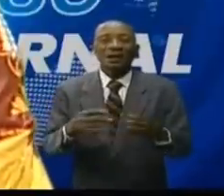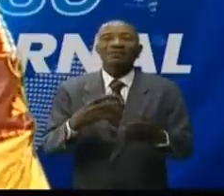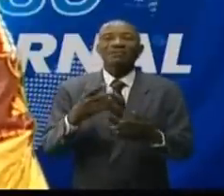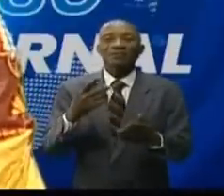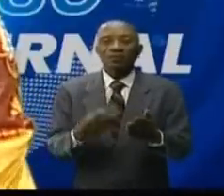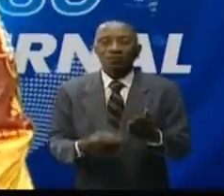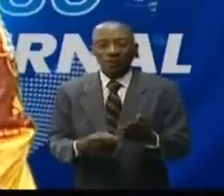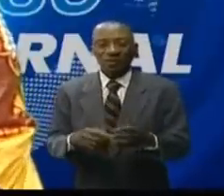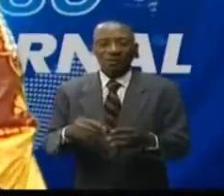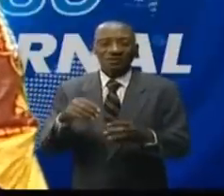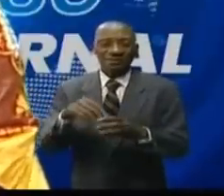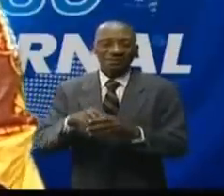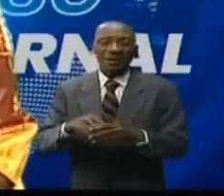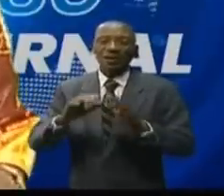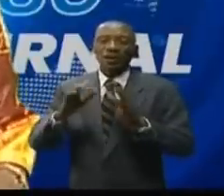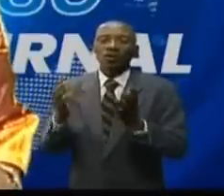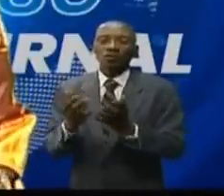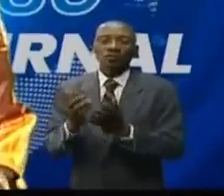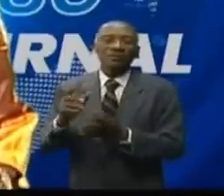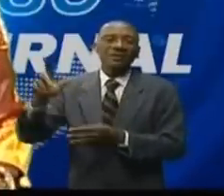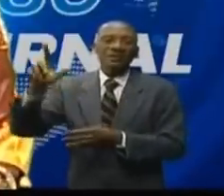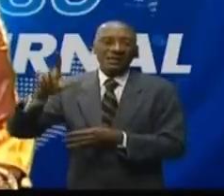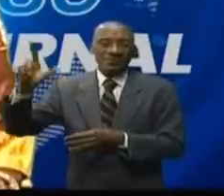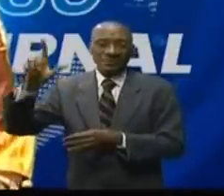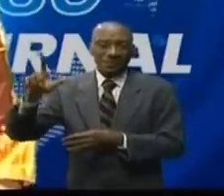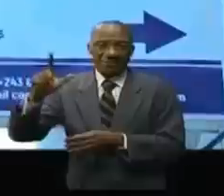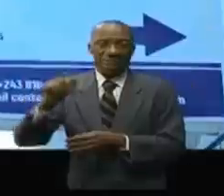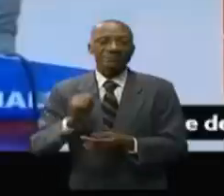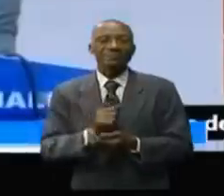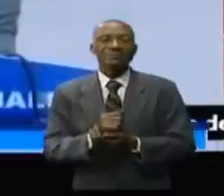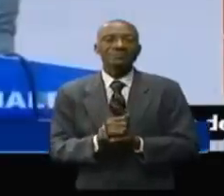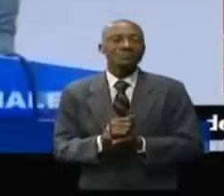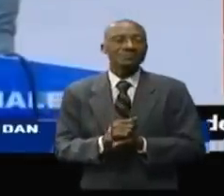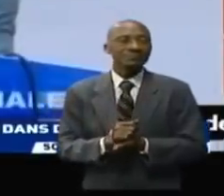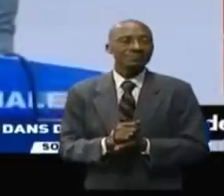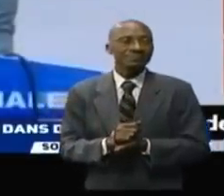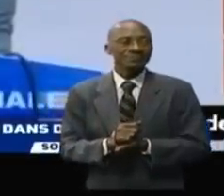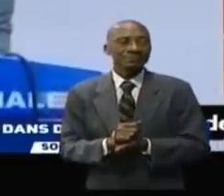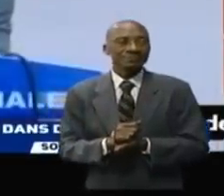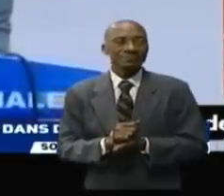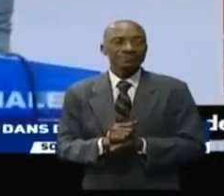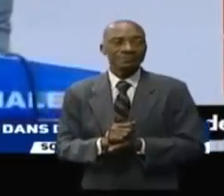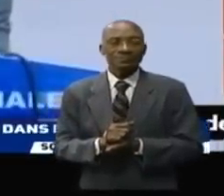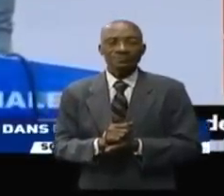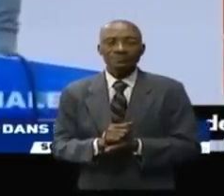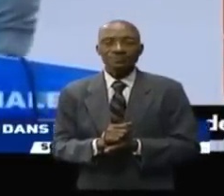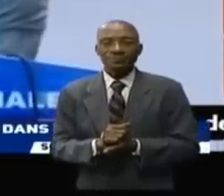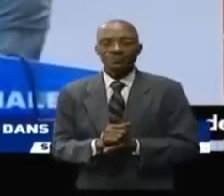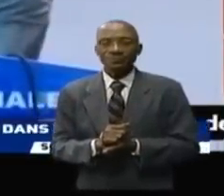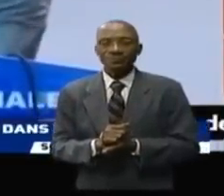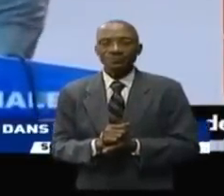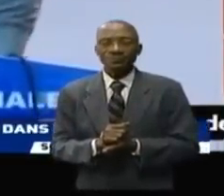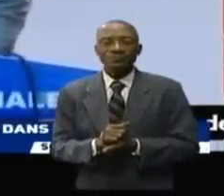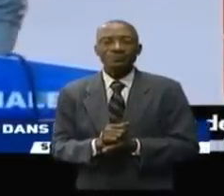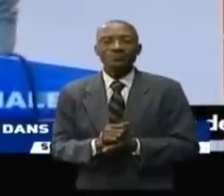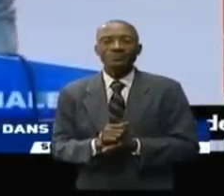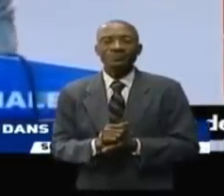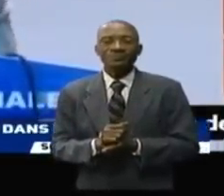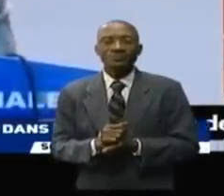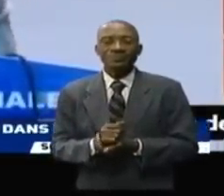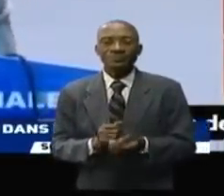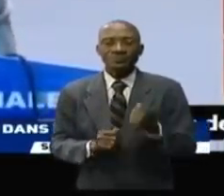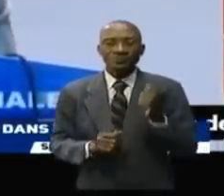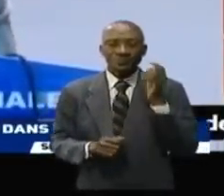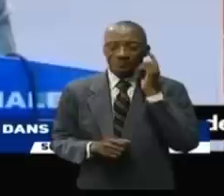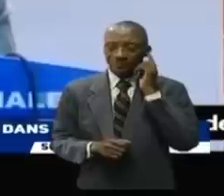de Limété. Voyons cela en détail avec Iverson Kaboba. Le député national Eliezer Tamboui affirmant que